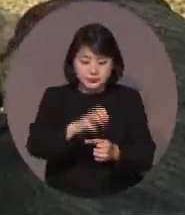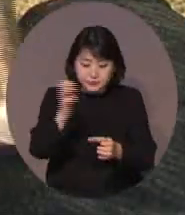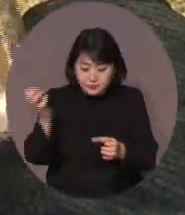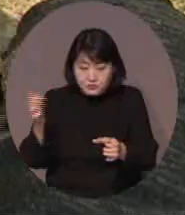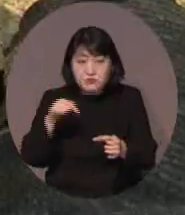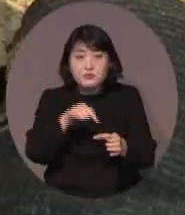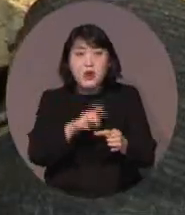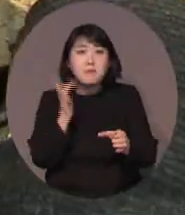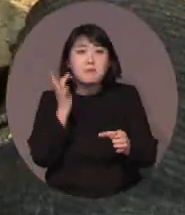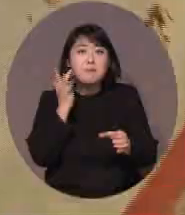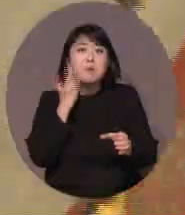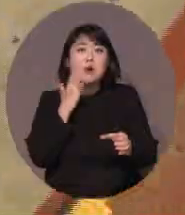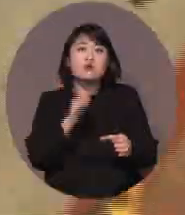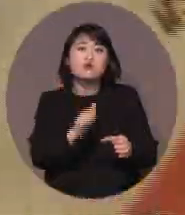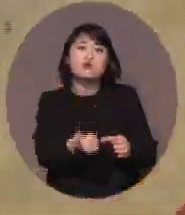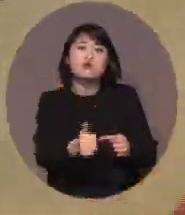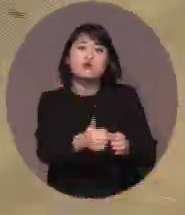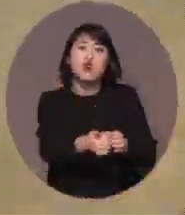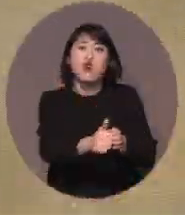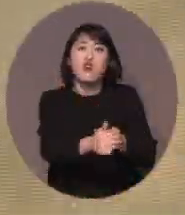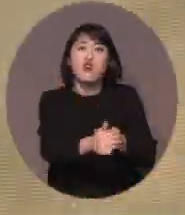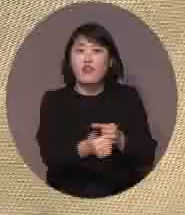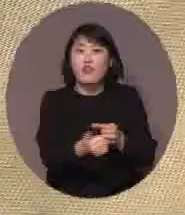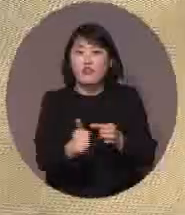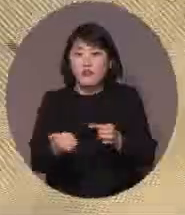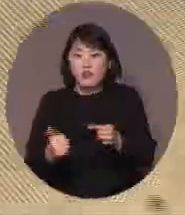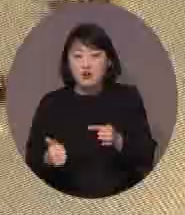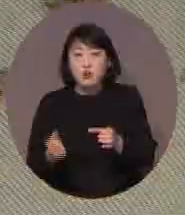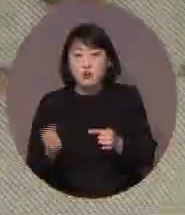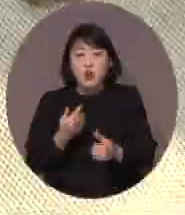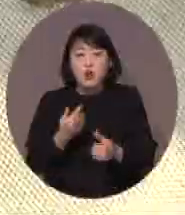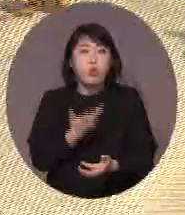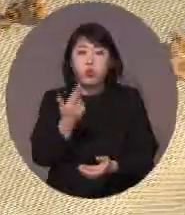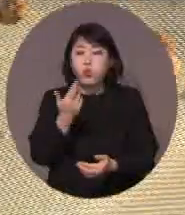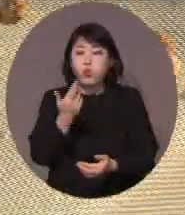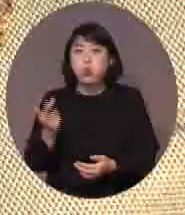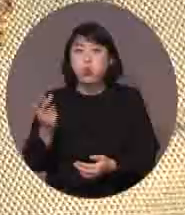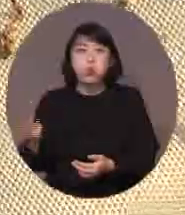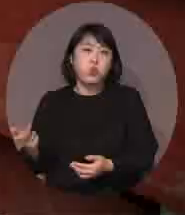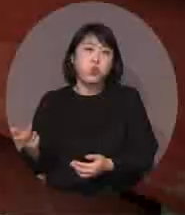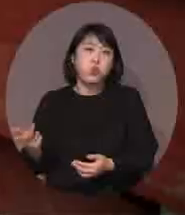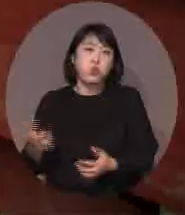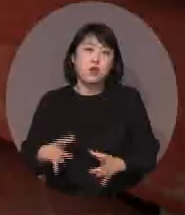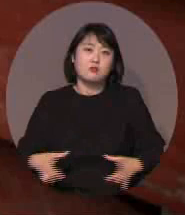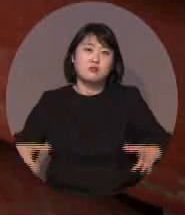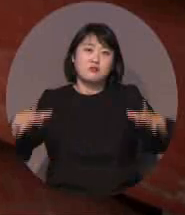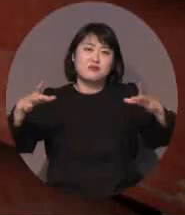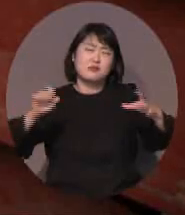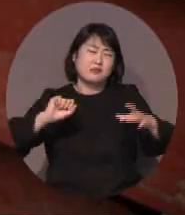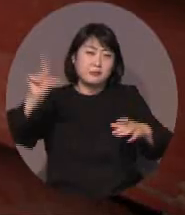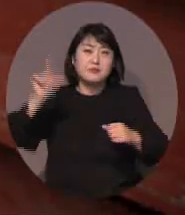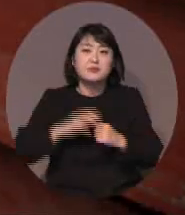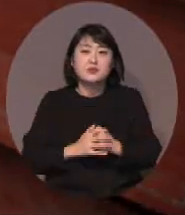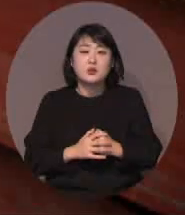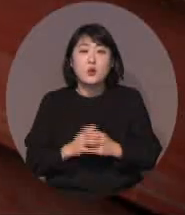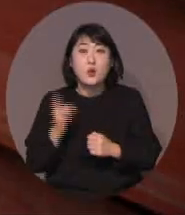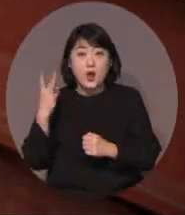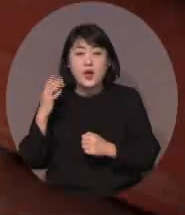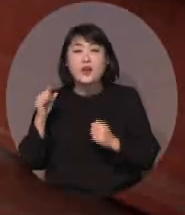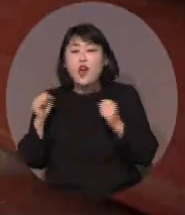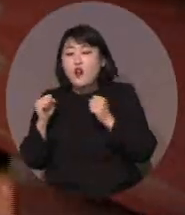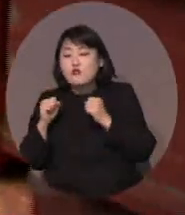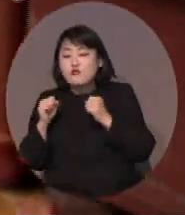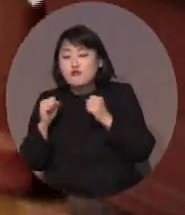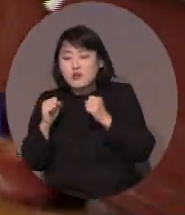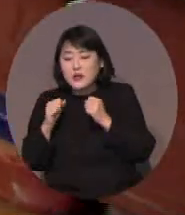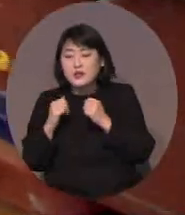열어보니 꿀벌 시체들이 잔뜩 들어있고 아예 비어있는 벌통이 대부분입니다 평소 같으면 겨울을 나는